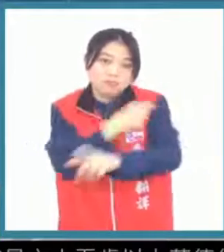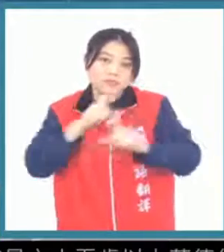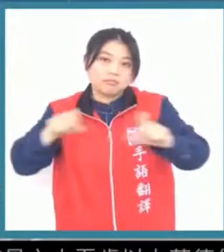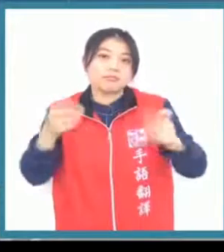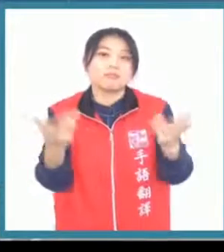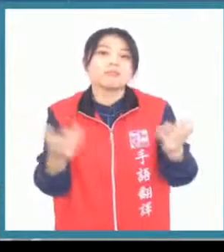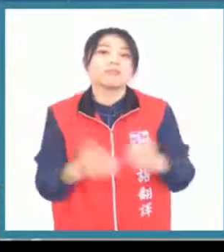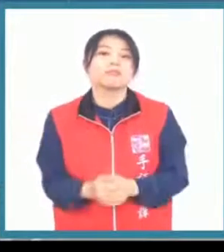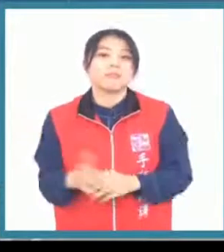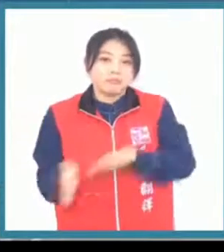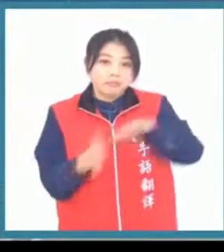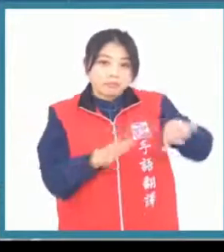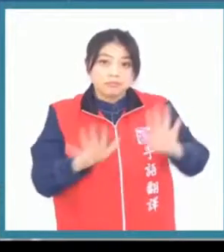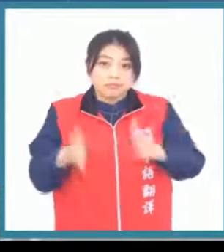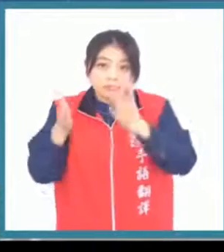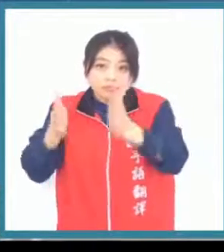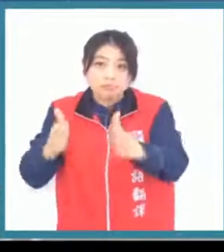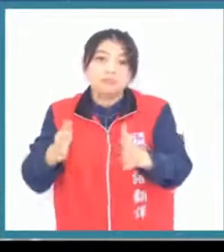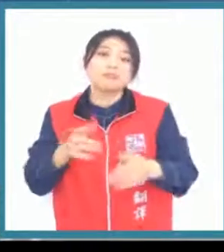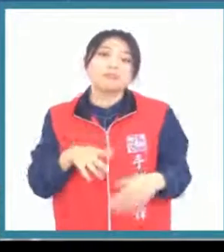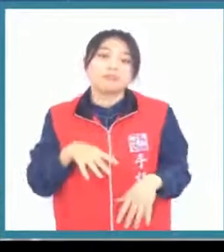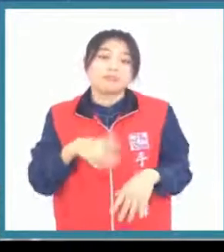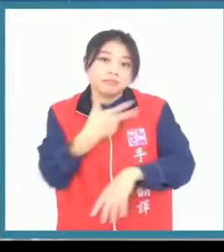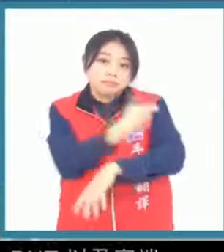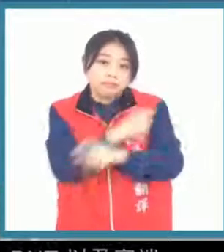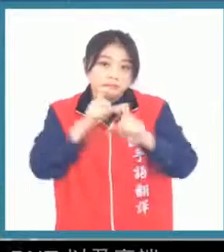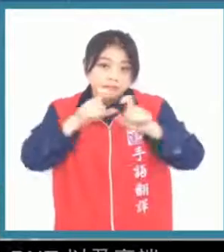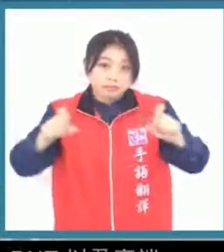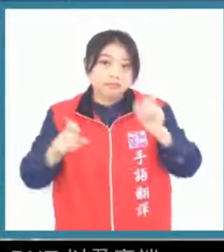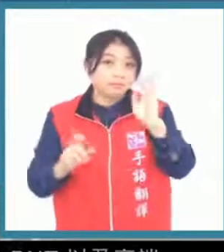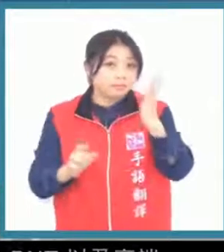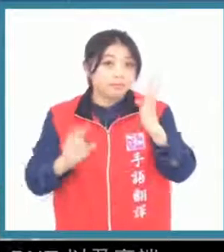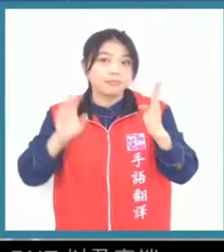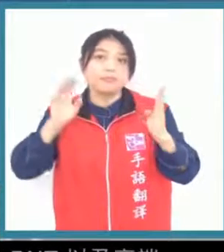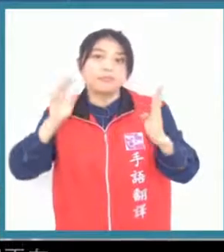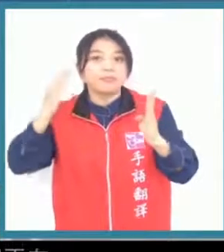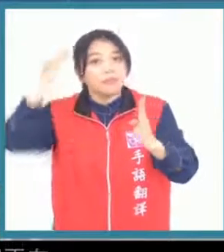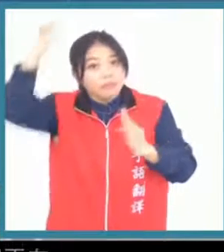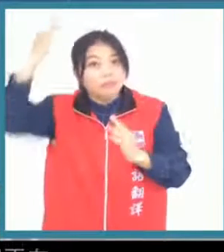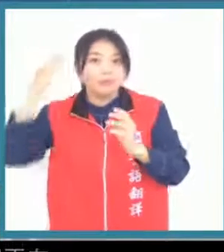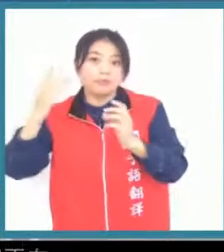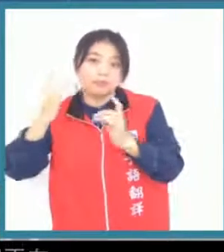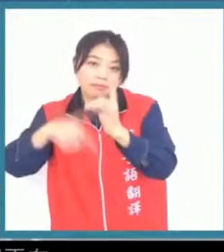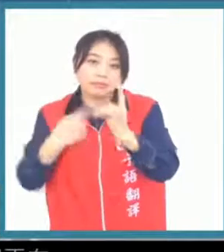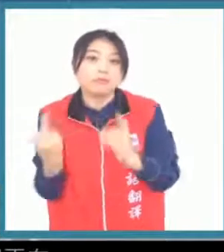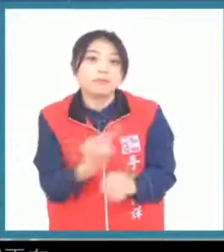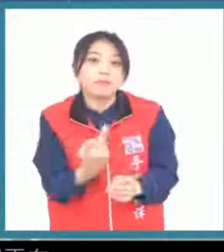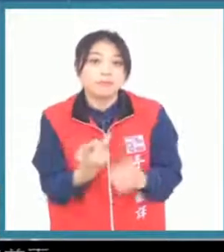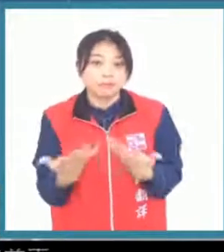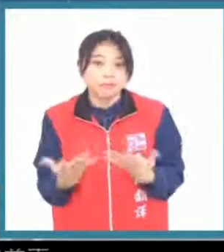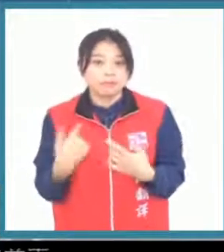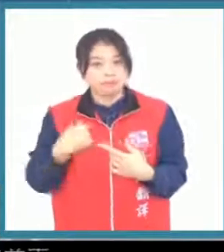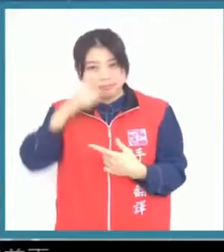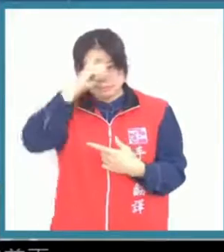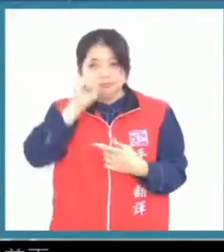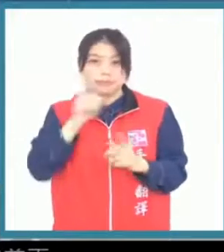对 BNT 以及高端，我们在过年前